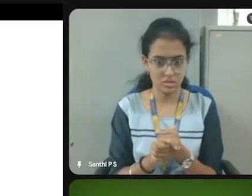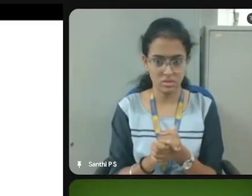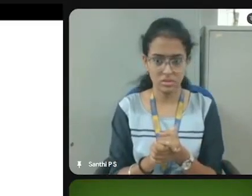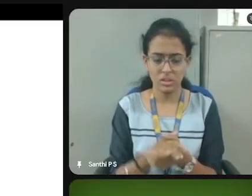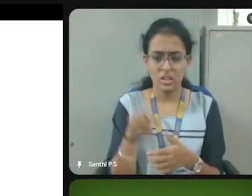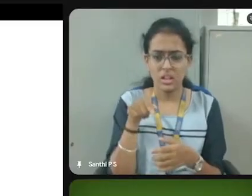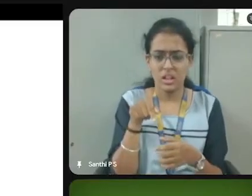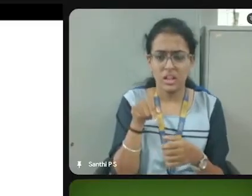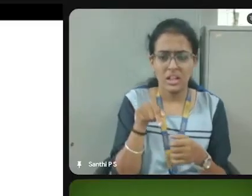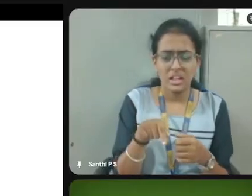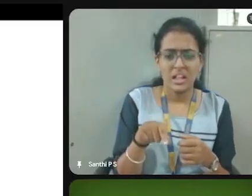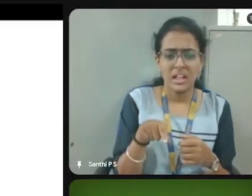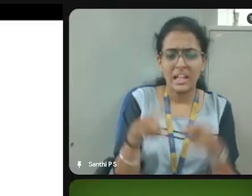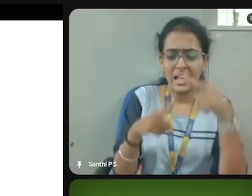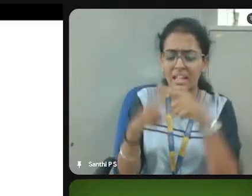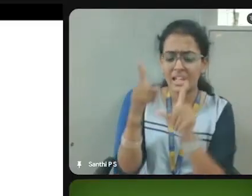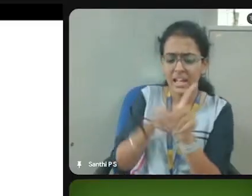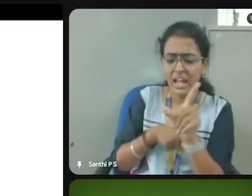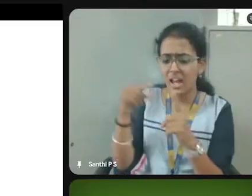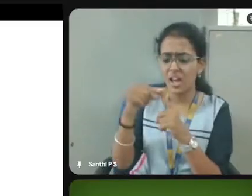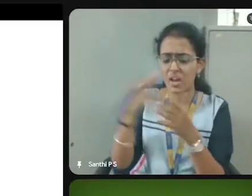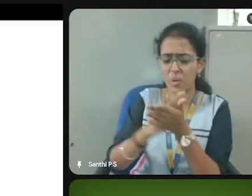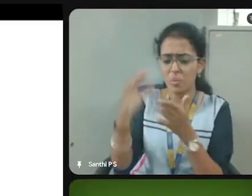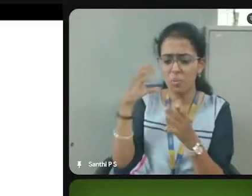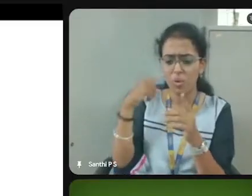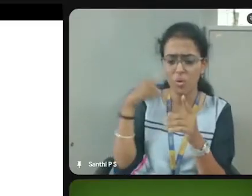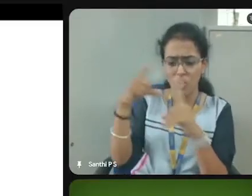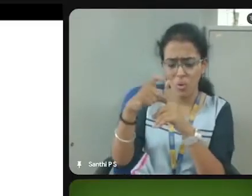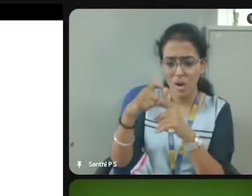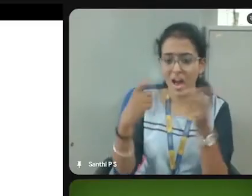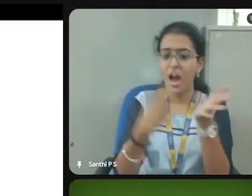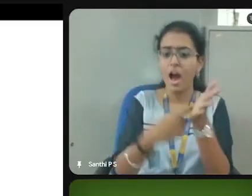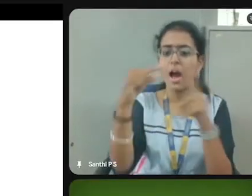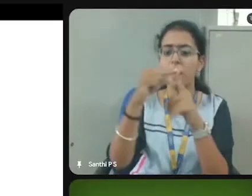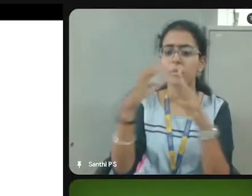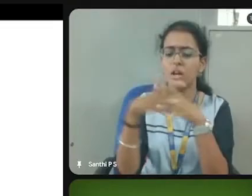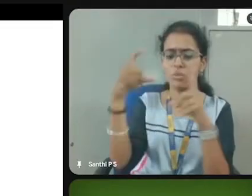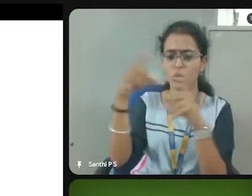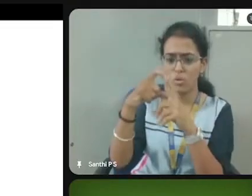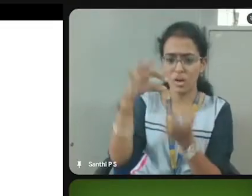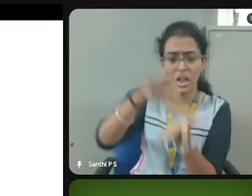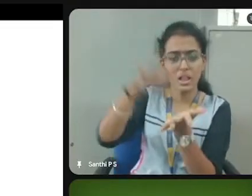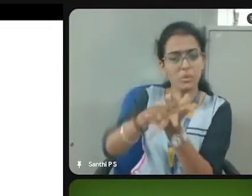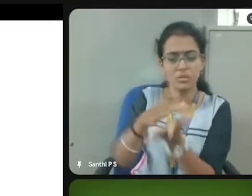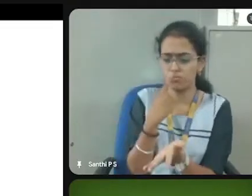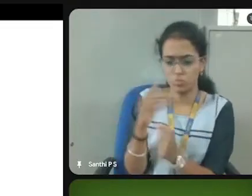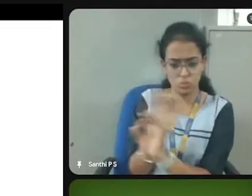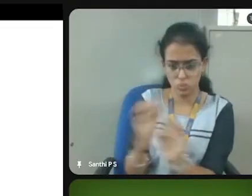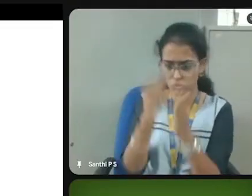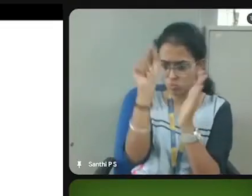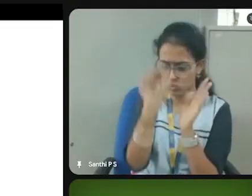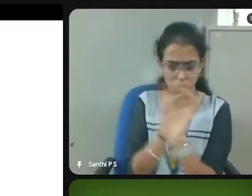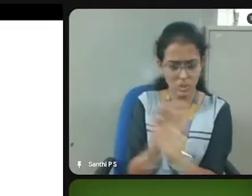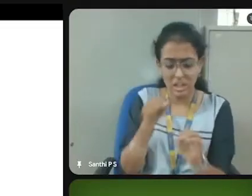ടൈപ്പ് 1 പ്രമേഹം പോലെയുള്ള രോഗങ്ങളെ കുറിച്ച് നമ്മുടെ RPWD ആക്ടിൽ പറഞ്ഞിട്ടില്ല. ഇങ്ങനെയുള്ള കുഞ്ഞുങ്ങൾക്ക്